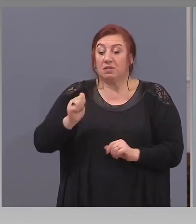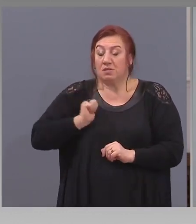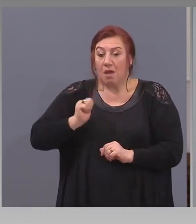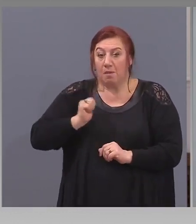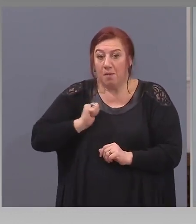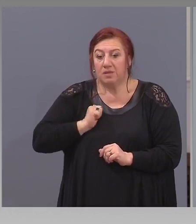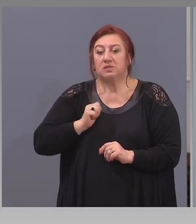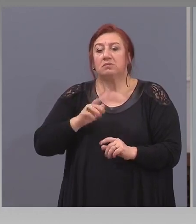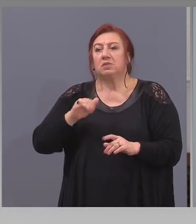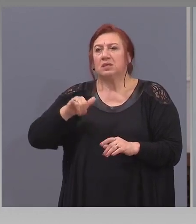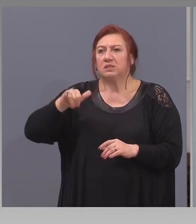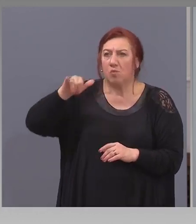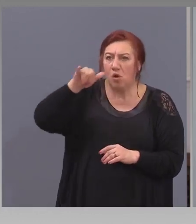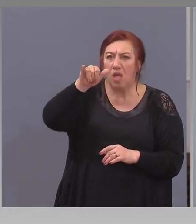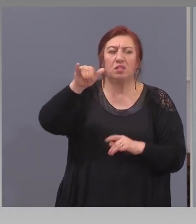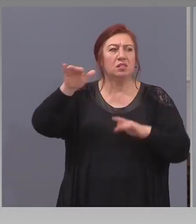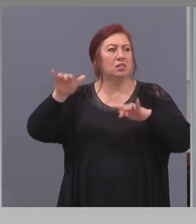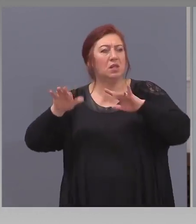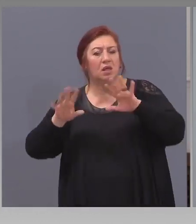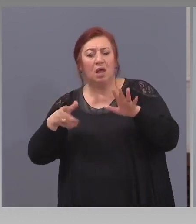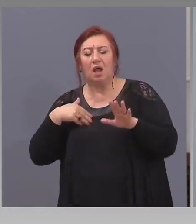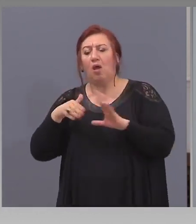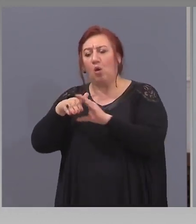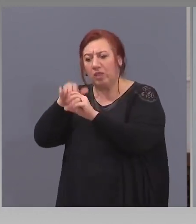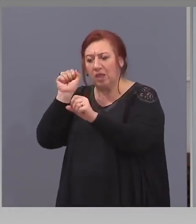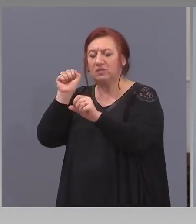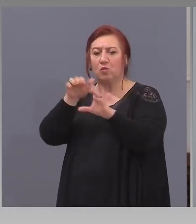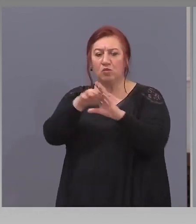всичко. Ще паднеме, но от всичко се отказа.